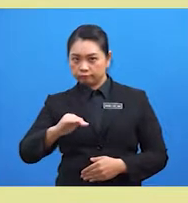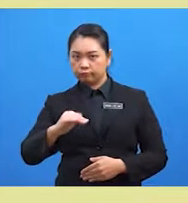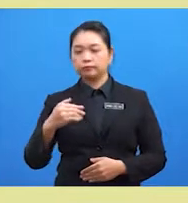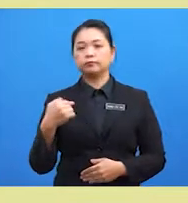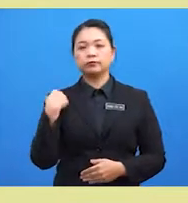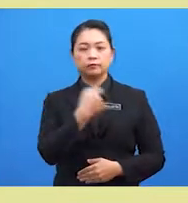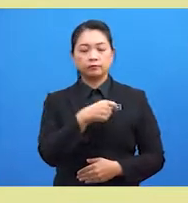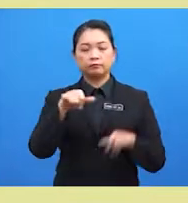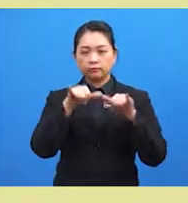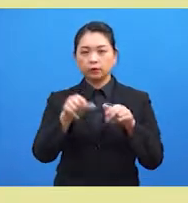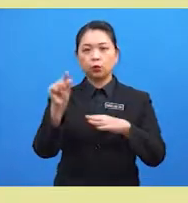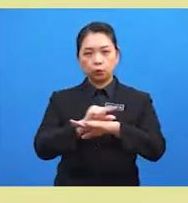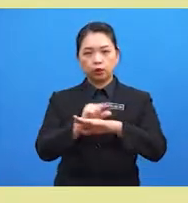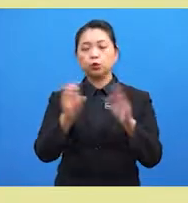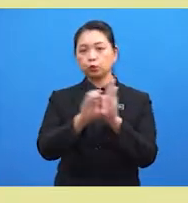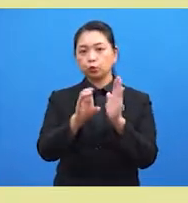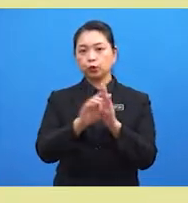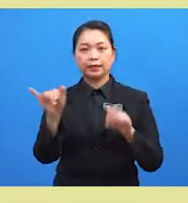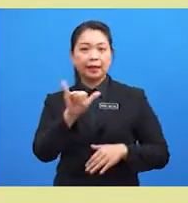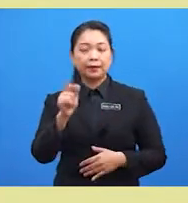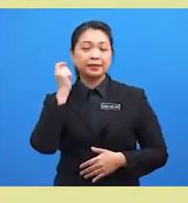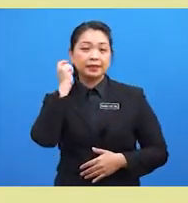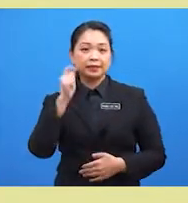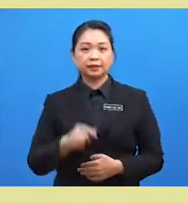menggunakan contoh yang sama.